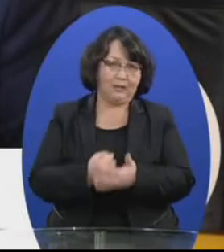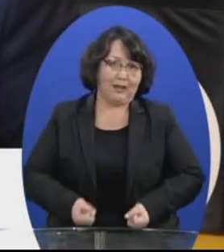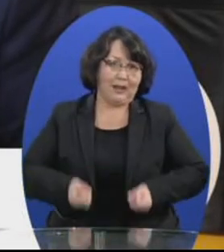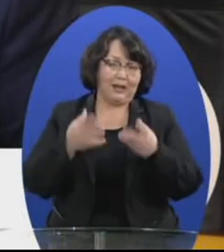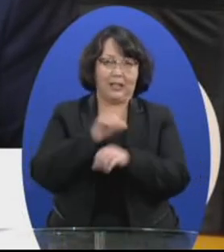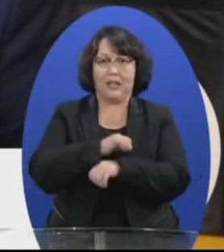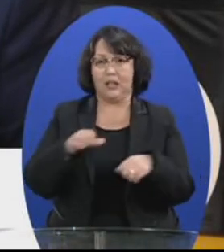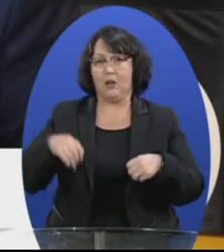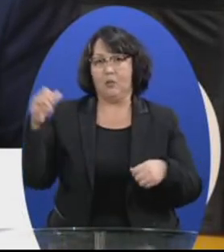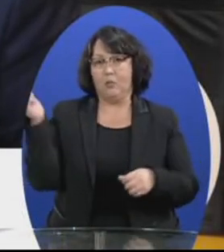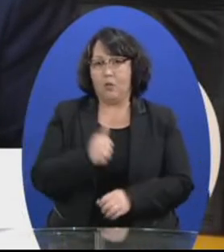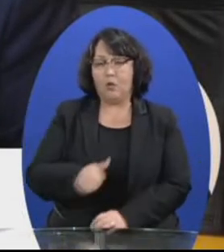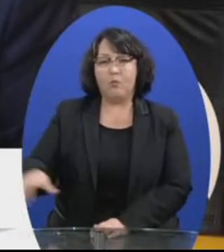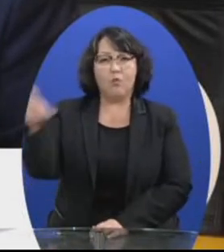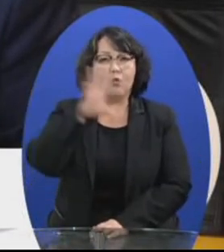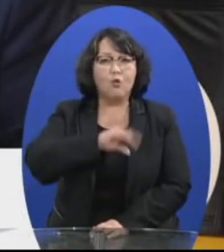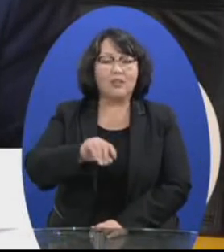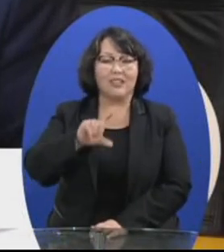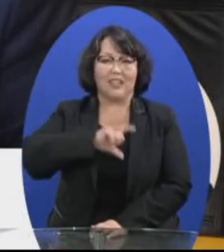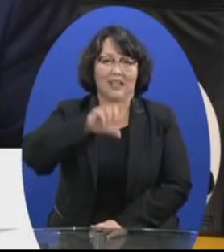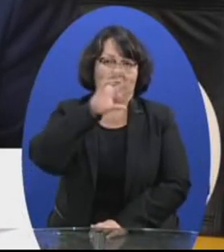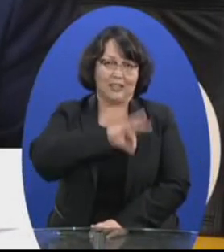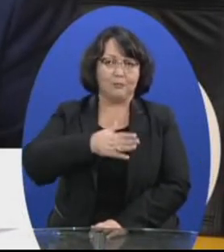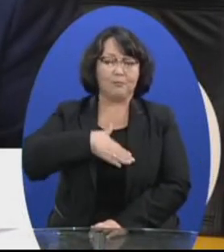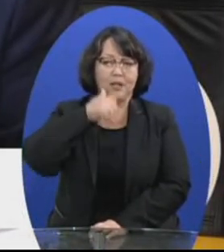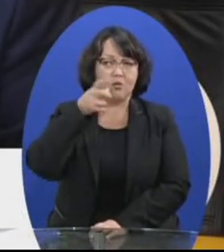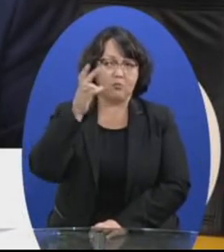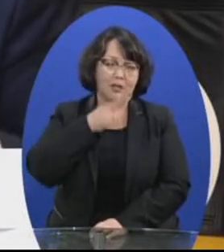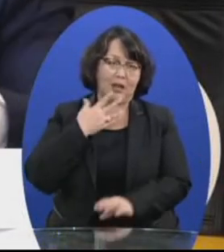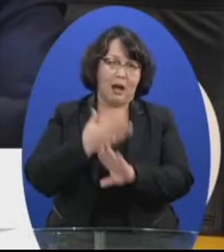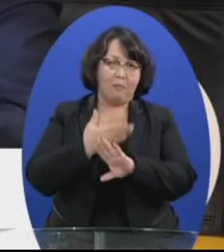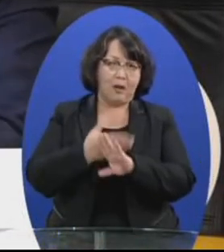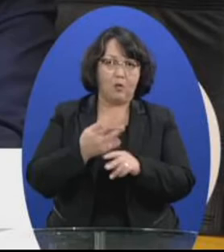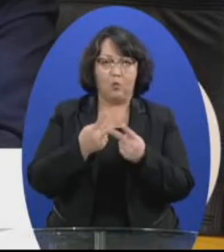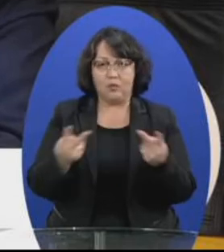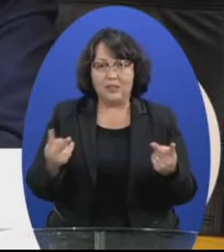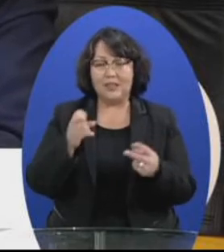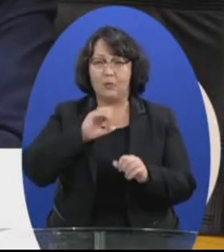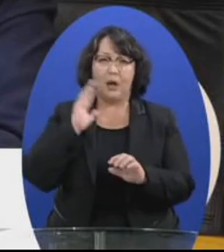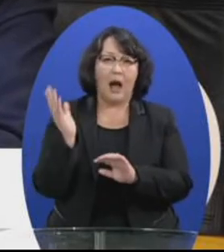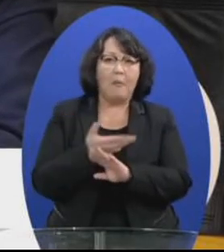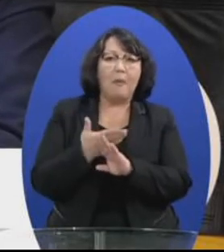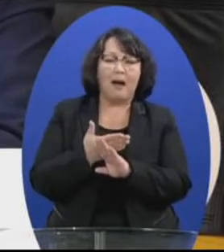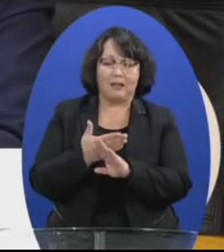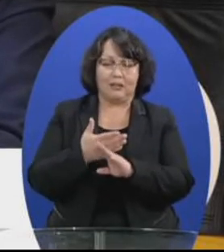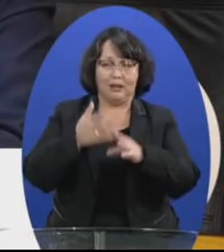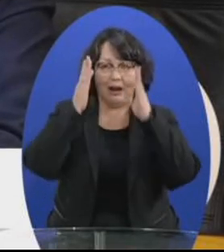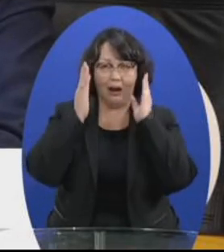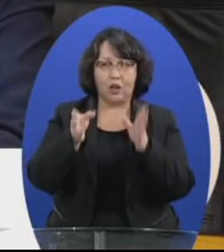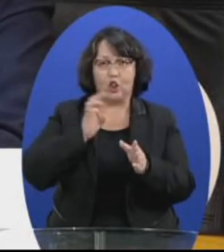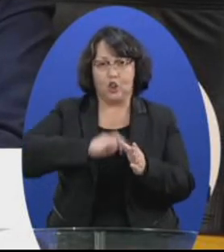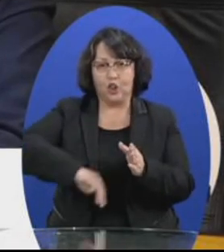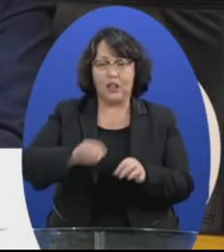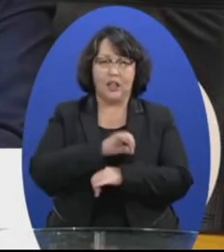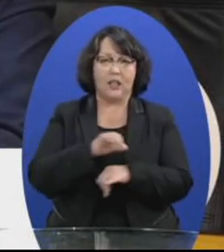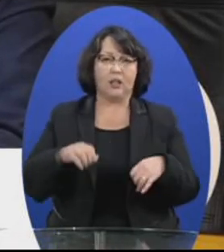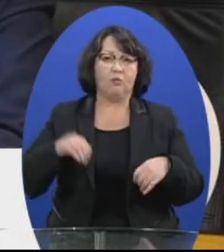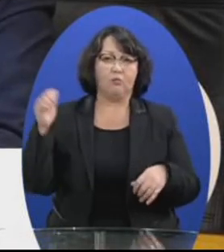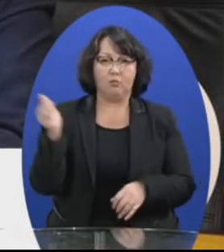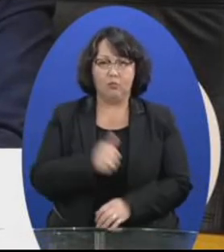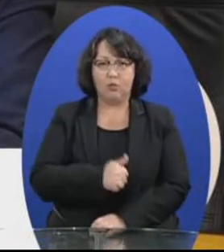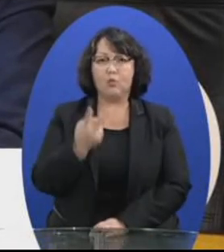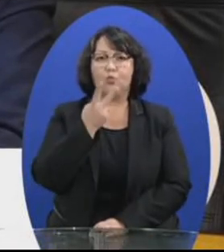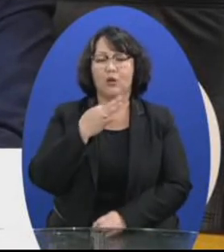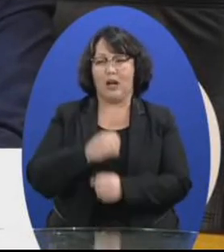бүрийг нийтийн эрх ашиг, нийтийн эрүүл мэндийг хамгаалах, үндэсний аюулгүй байдлын энэ асуудлыг хамгаалахын тулд иргэн бүр үүрэг